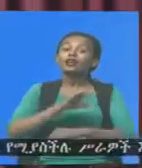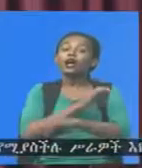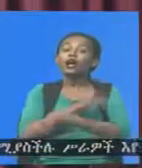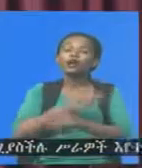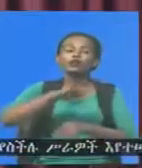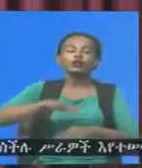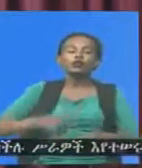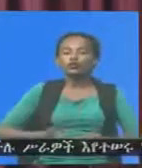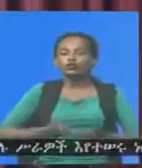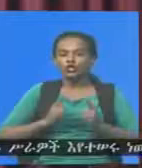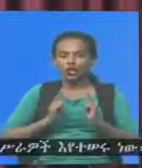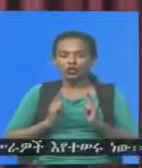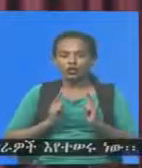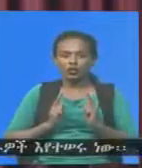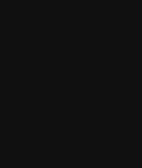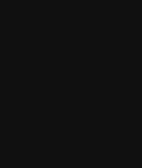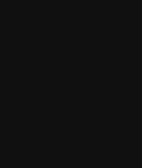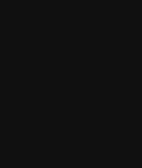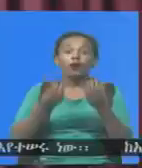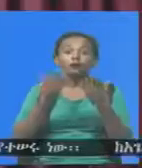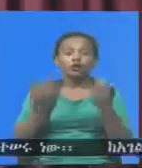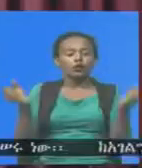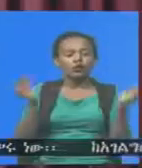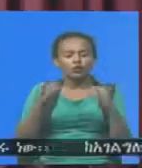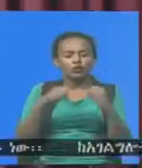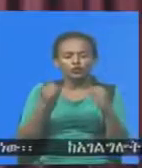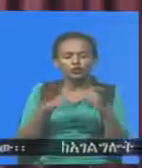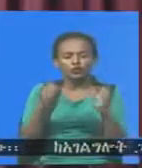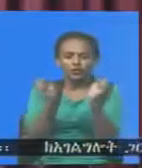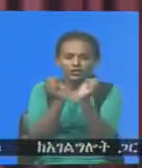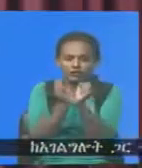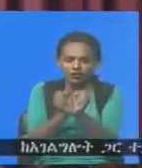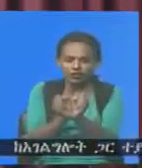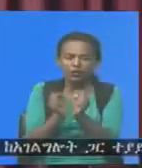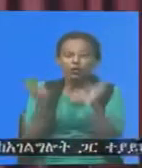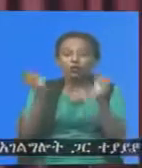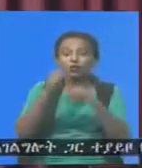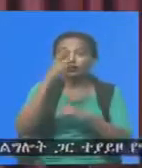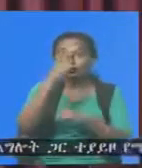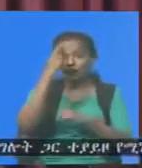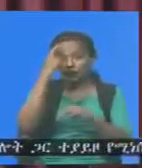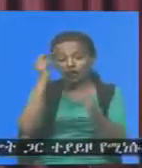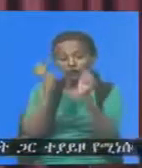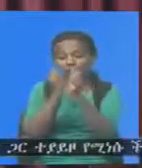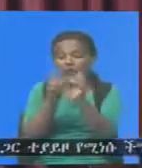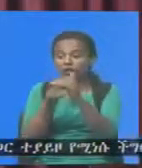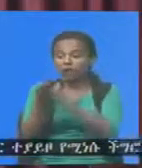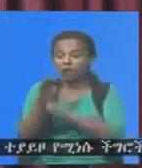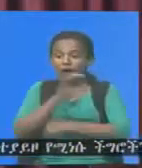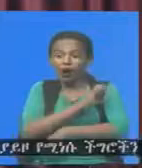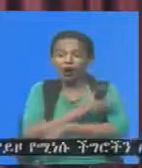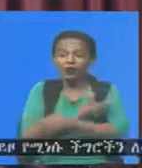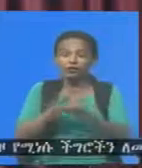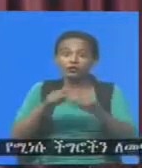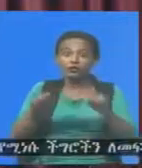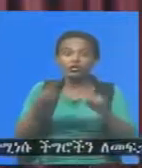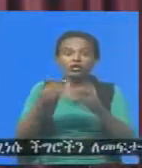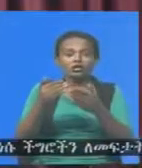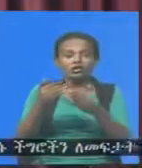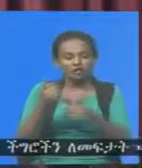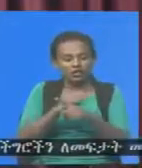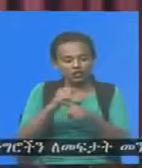ይችላል አብዛኛው በተሰረ በግጭቱ ምክንያት እስር ቤት የገባ ኃይል ግን እየሰለጠነ